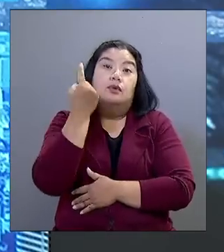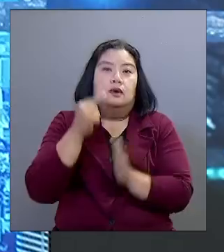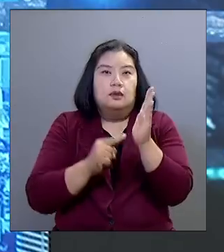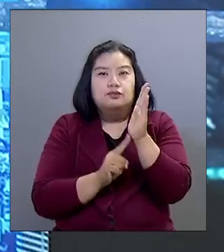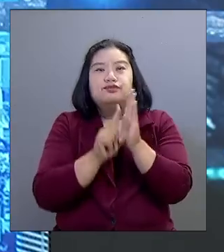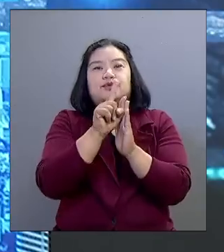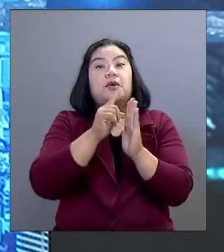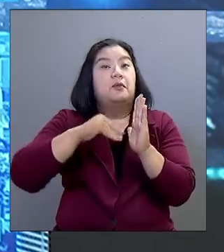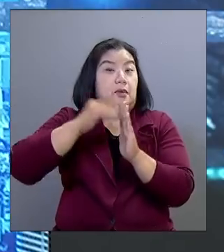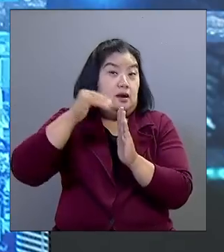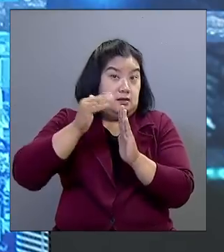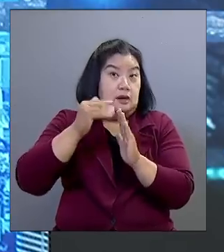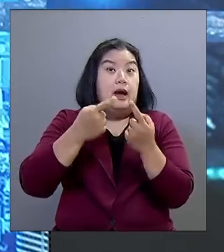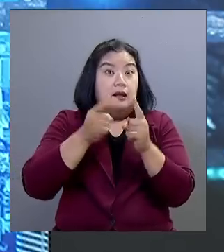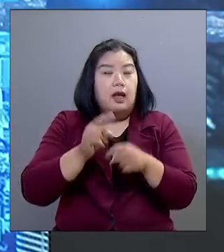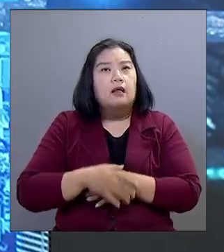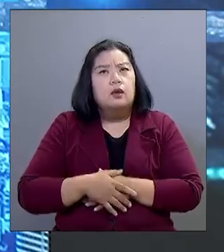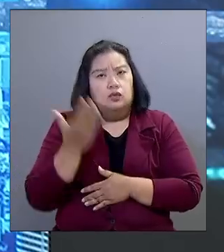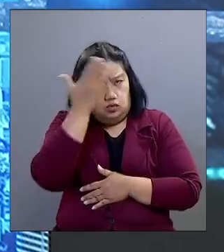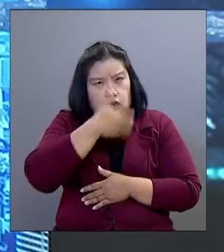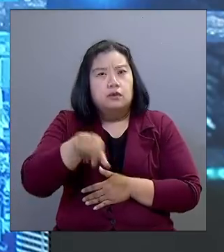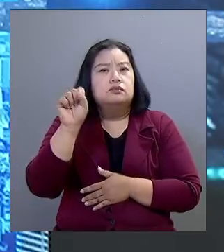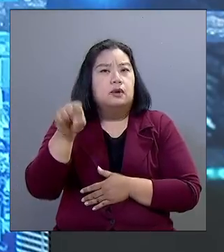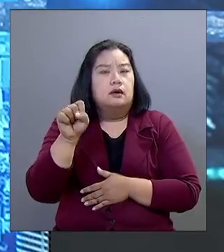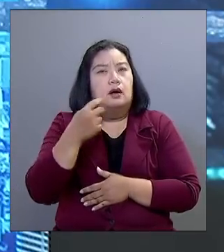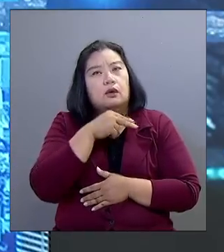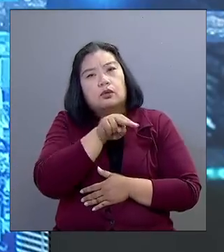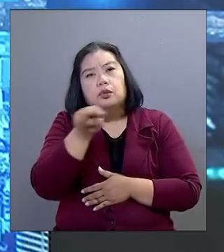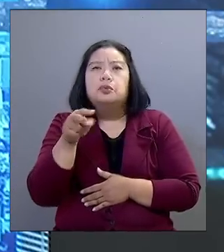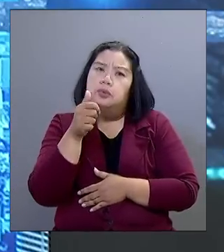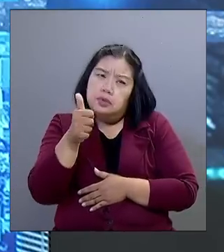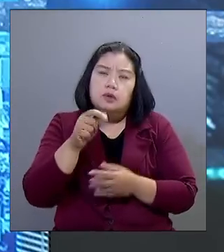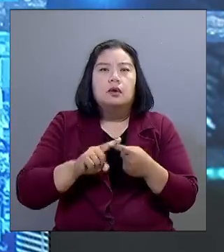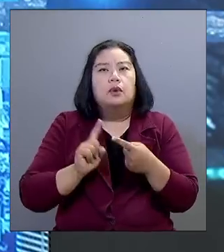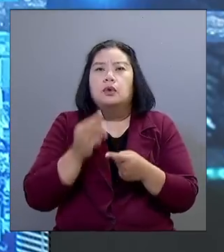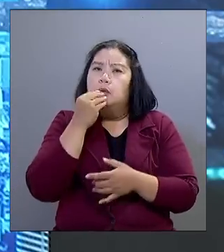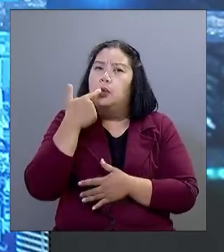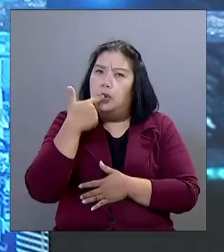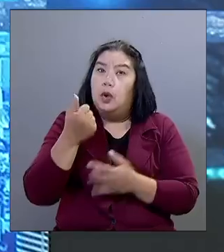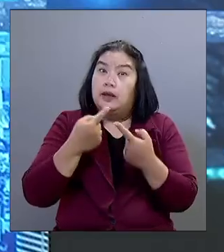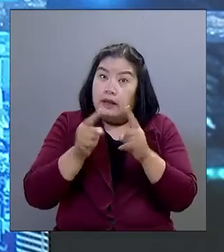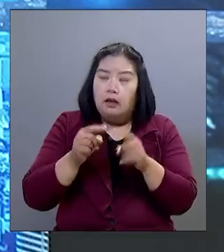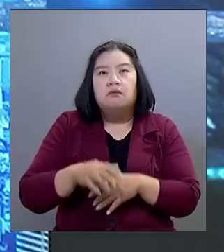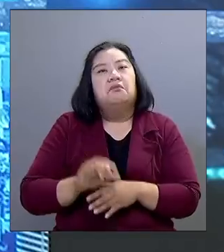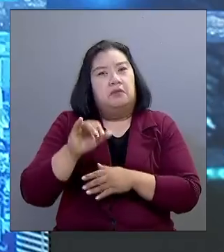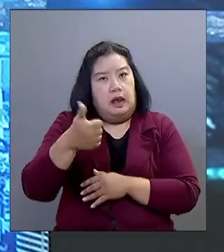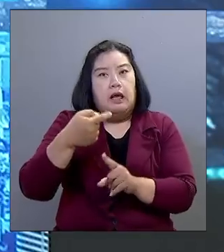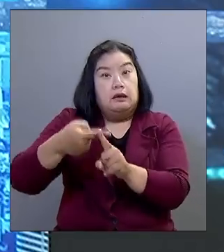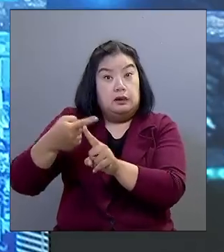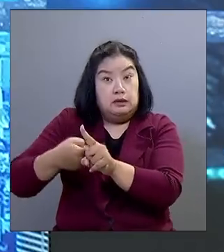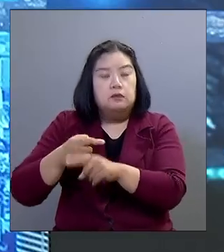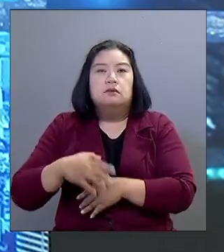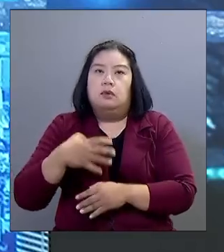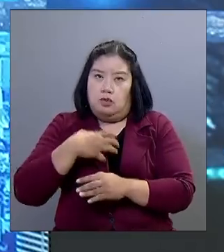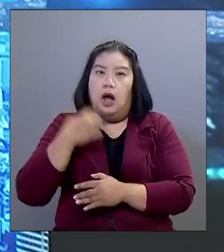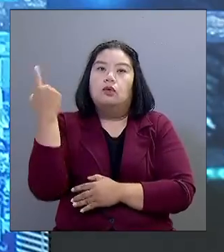าพูดถึงภาคเหนือนะคะทัศนียภาพสวยงามบรรยากาศดีอาหารอร่อยแต่ว่าถ้าไปบางฤดูกาลเนี่ยต้องยอมรับละค่ะว่าเ